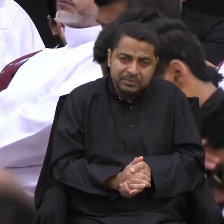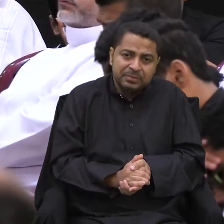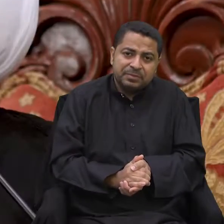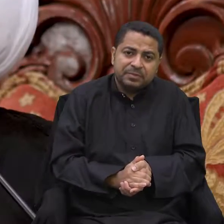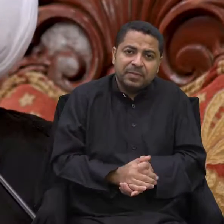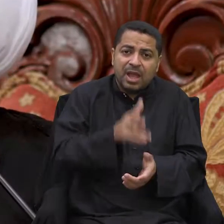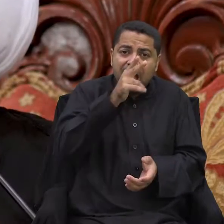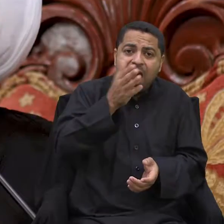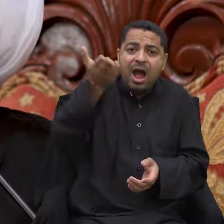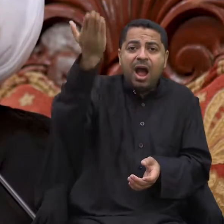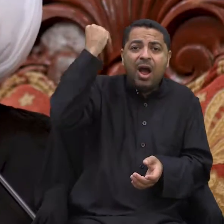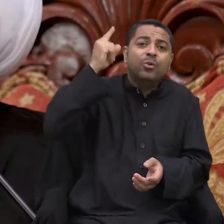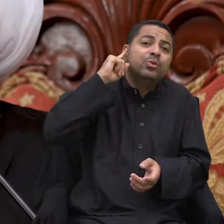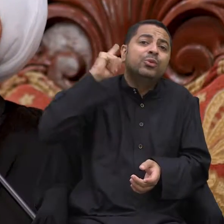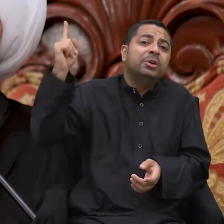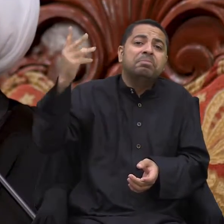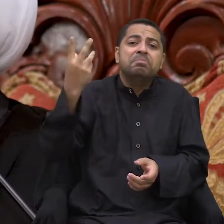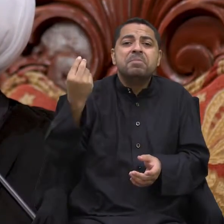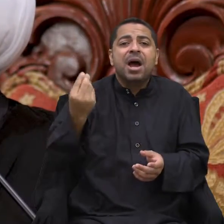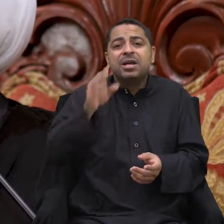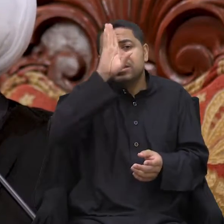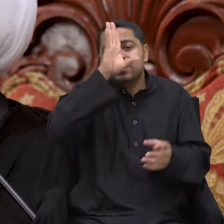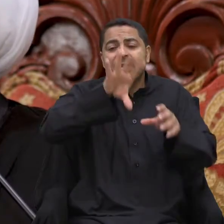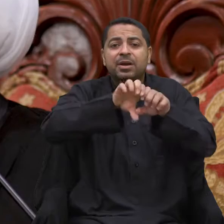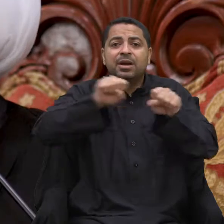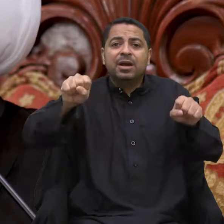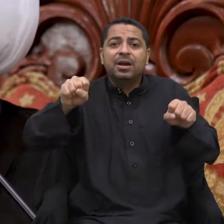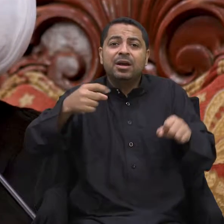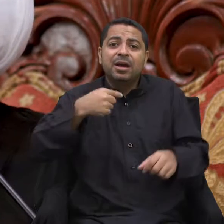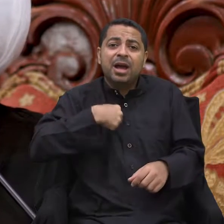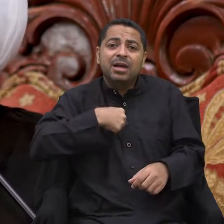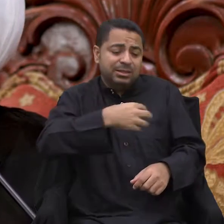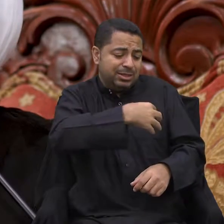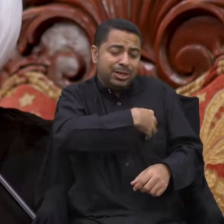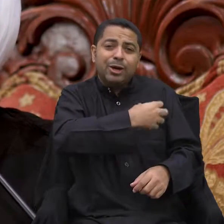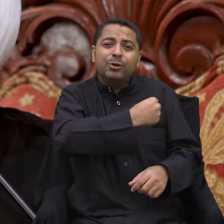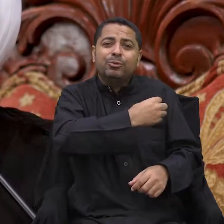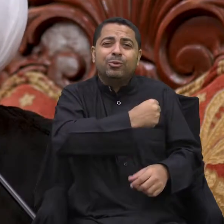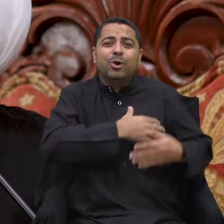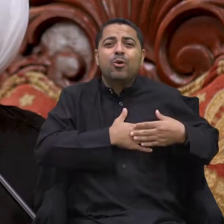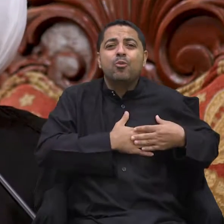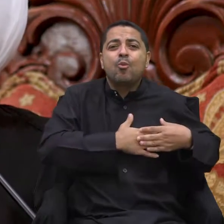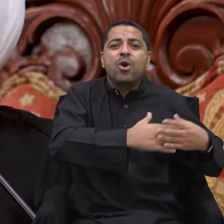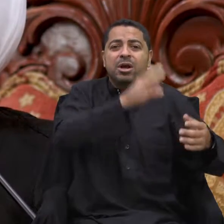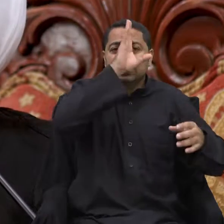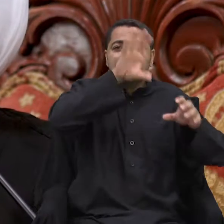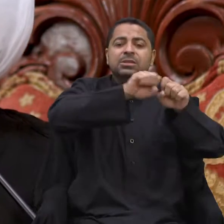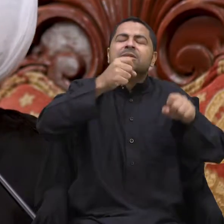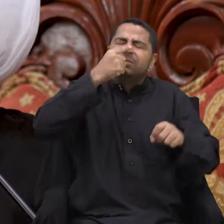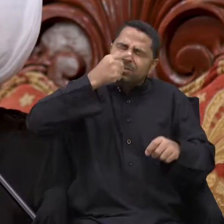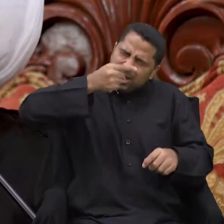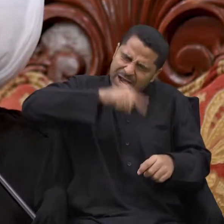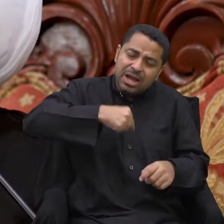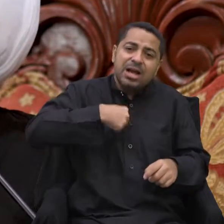ولساني عند استنصارك فقد أجابك قلبي وفؤادي.